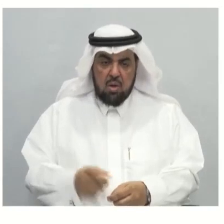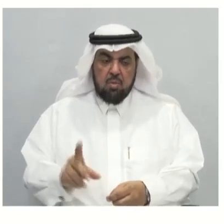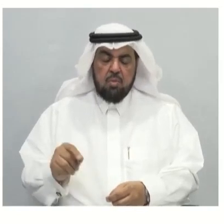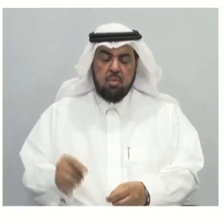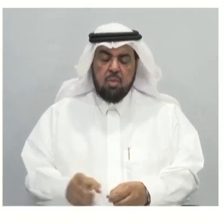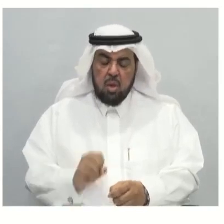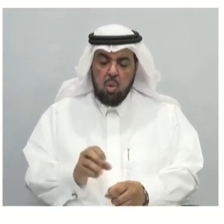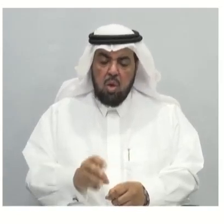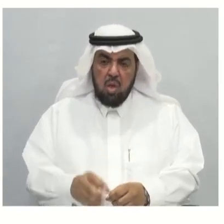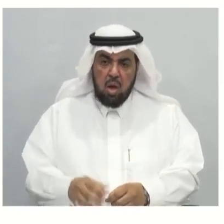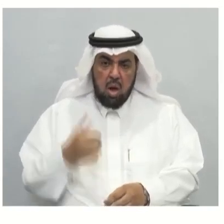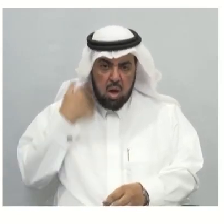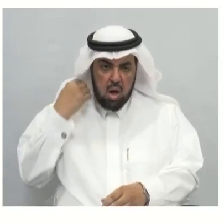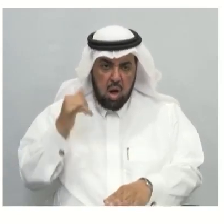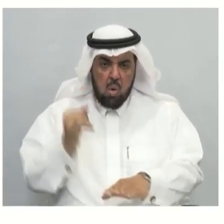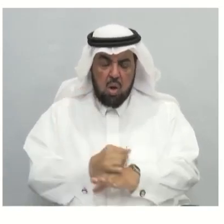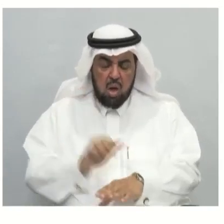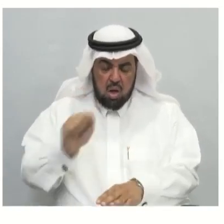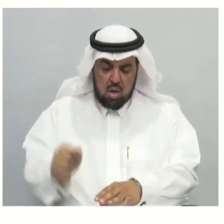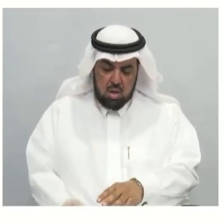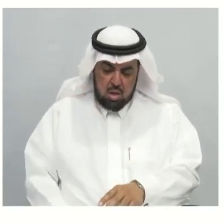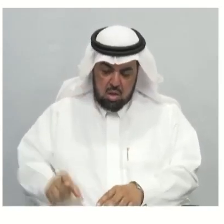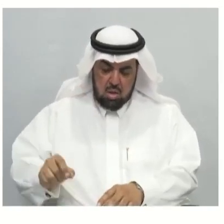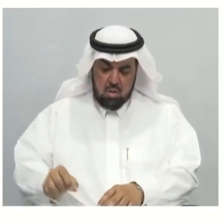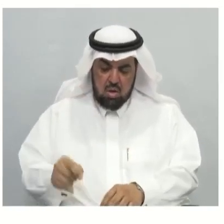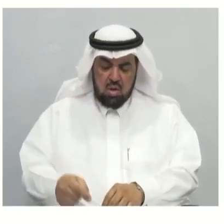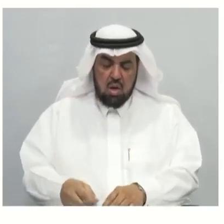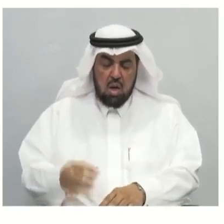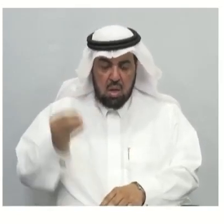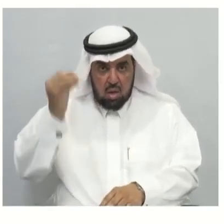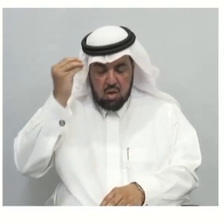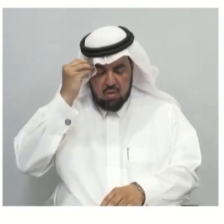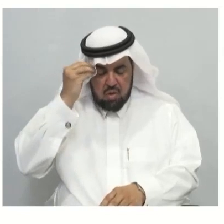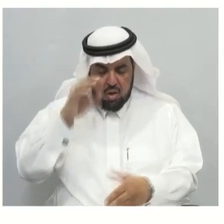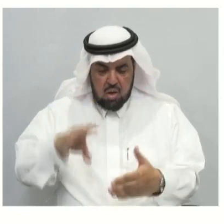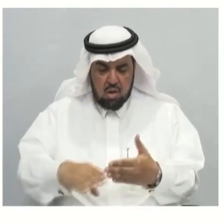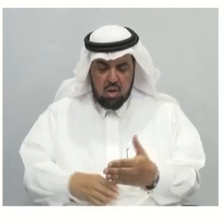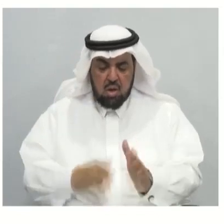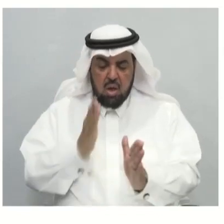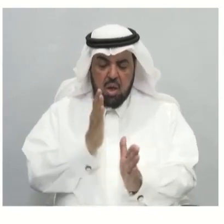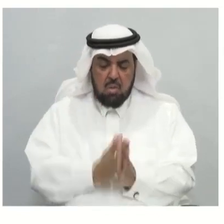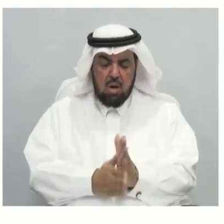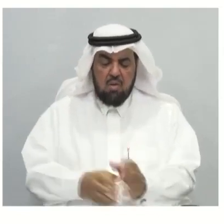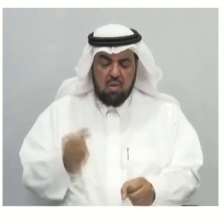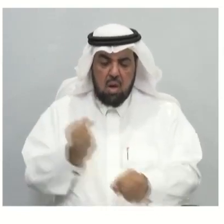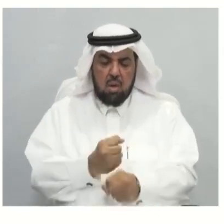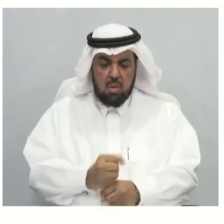الميزات تشير الى هويتها الخاصه انها ميزه مهمه يجب اخذها في الاعتبار عند تنسيق مستند